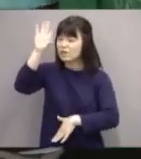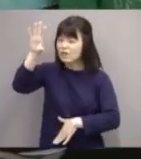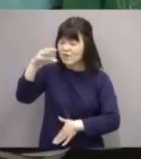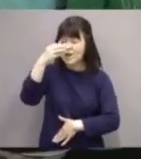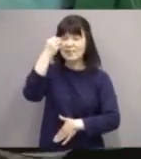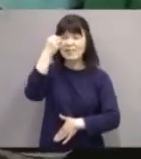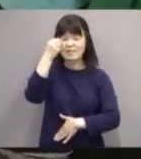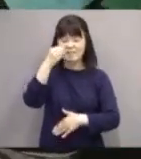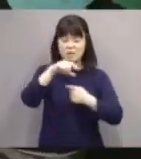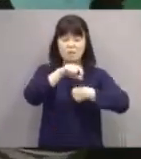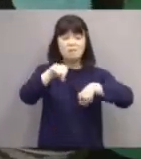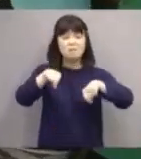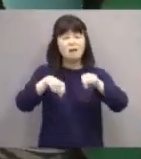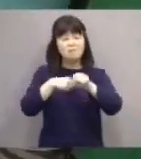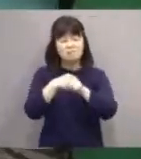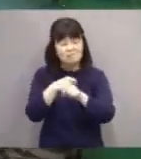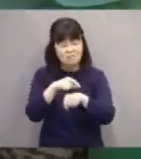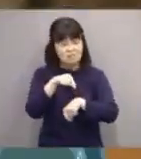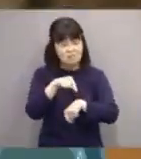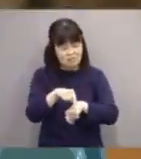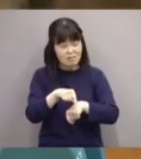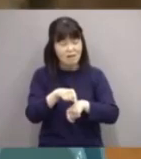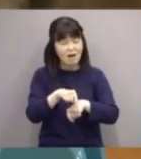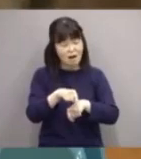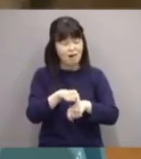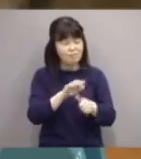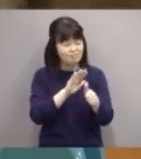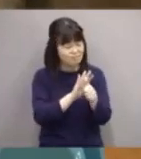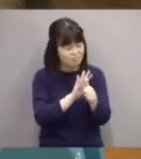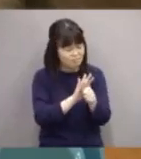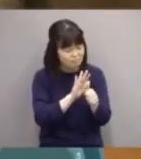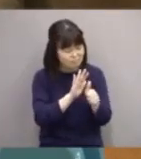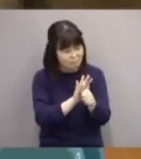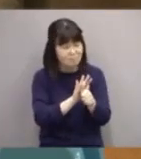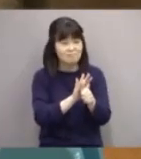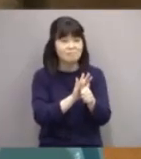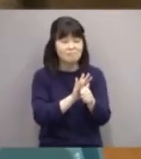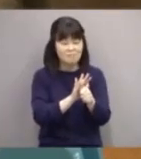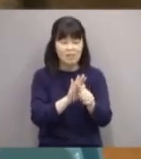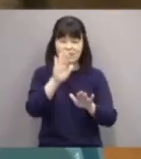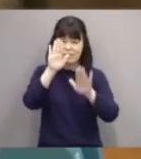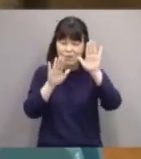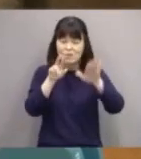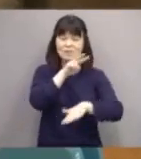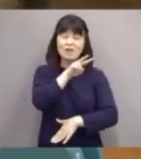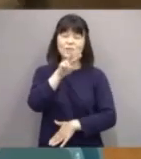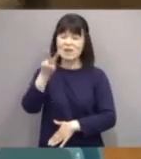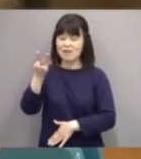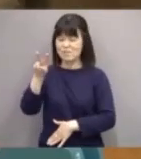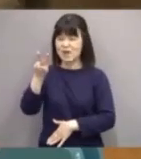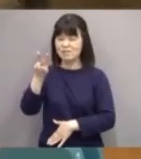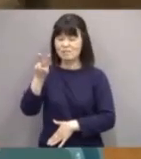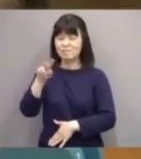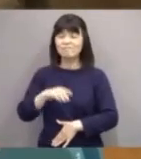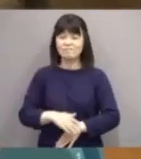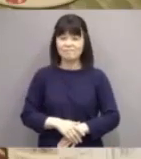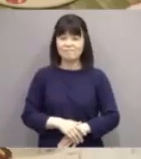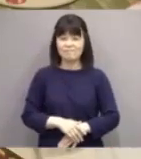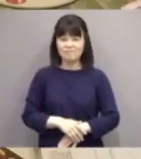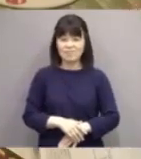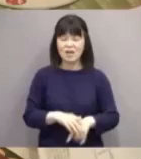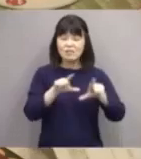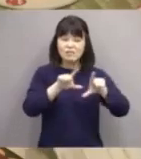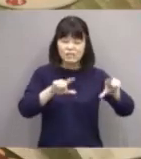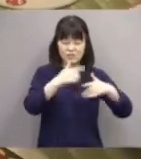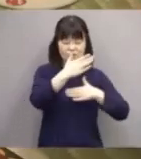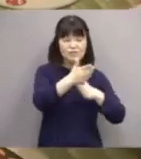さんはちょっと難しそうにしている年少さんを手伝ってあげたりっていう関わりもあって、何かクラスで の,